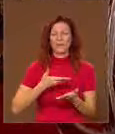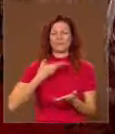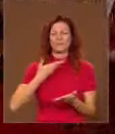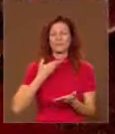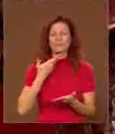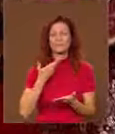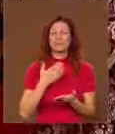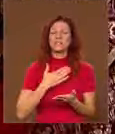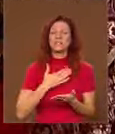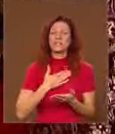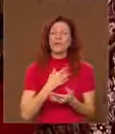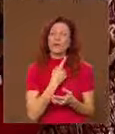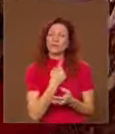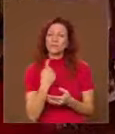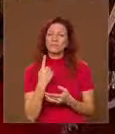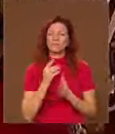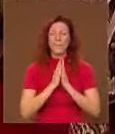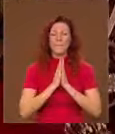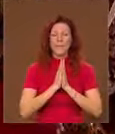произнасят своите